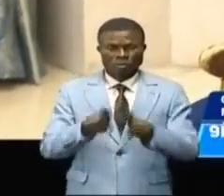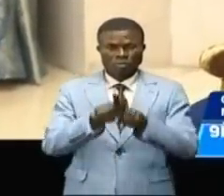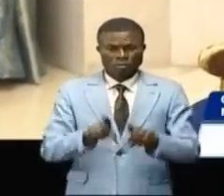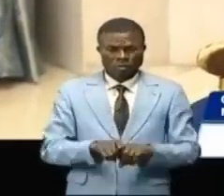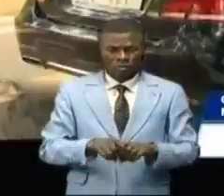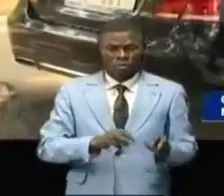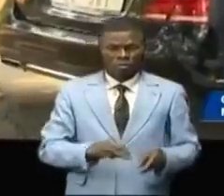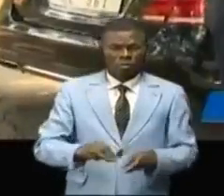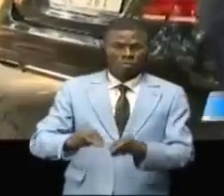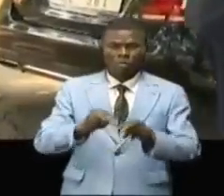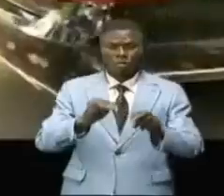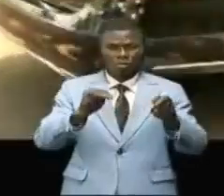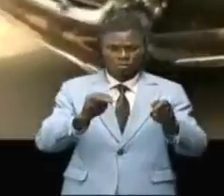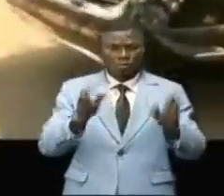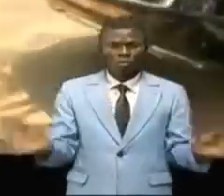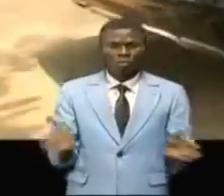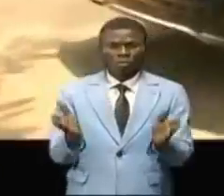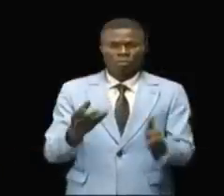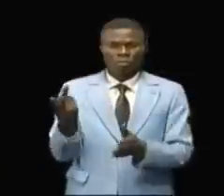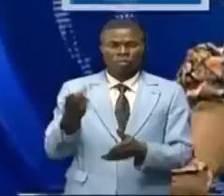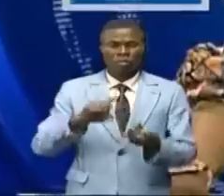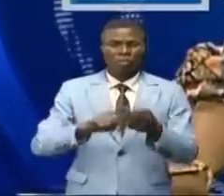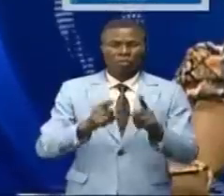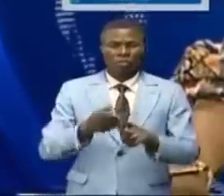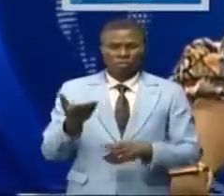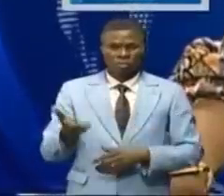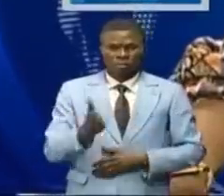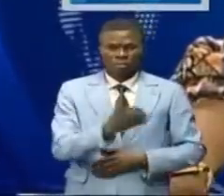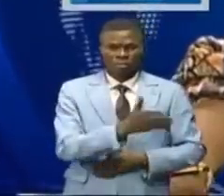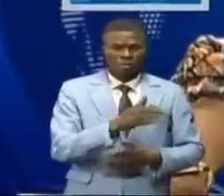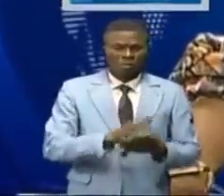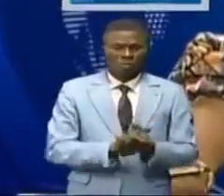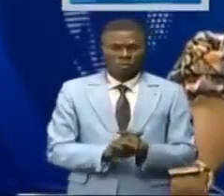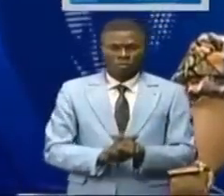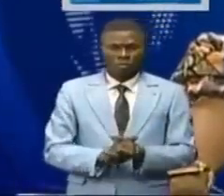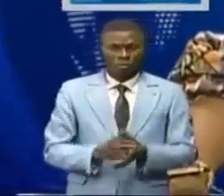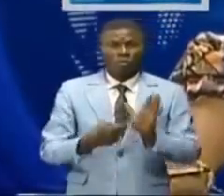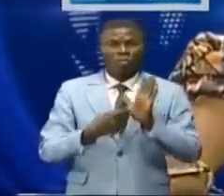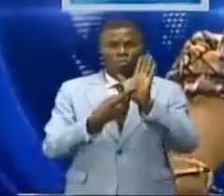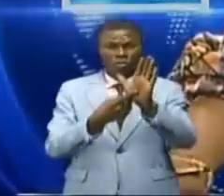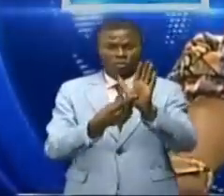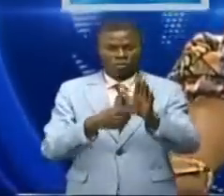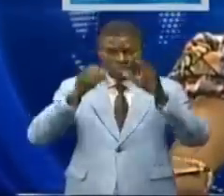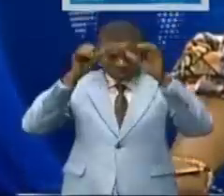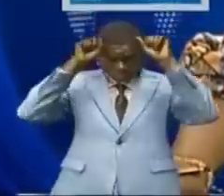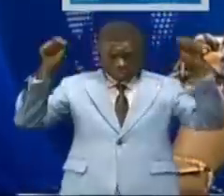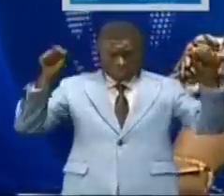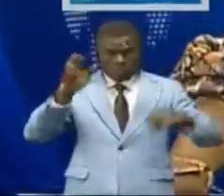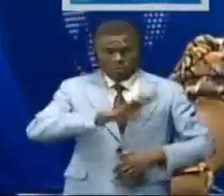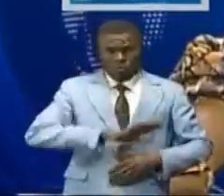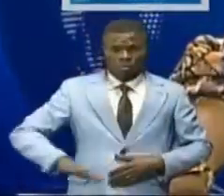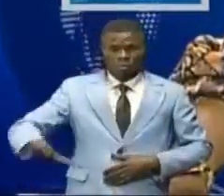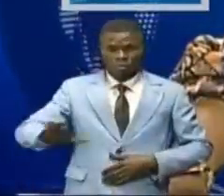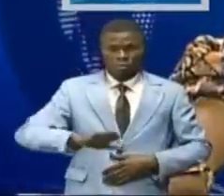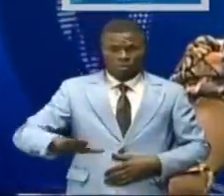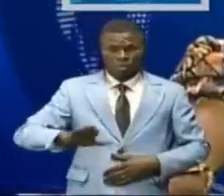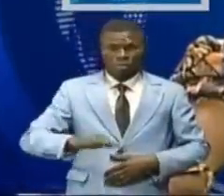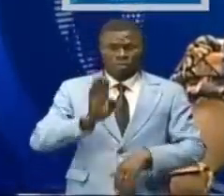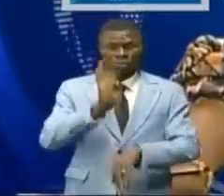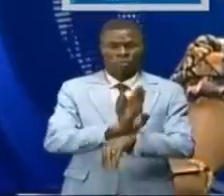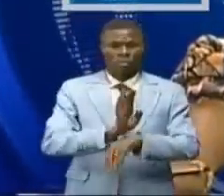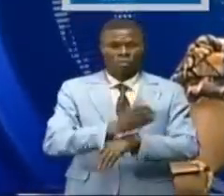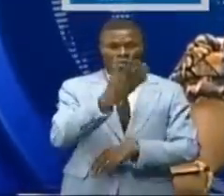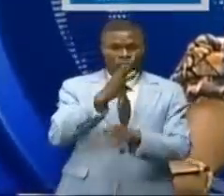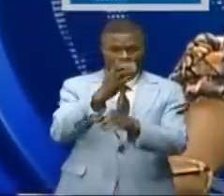et moyens de les renforcer. Vous avez conclu avec moi que le président de la République, sœur du